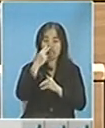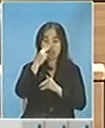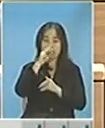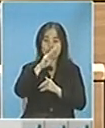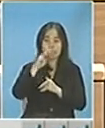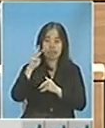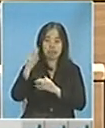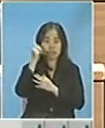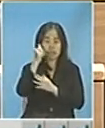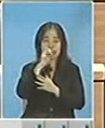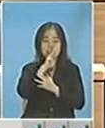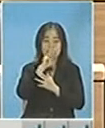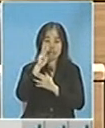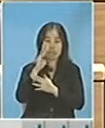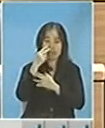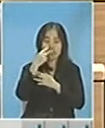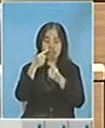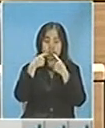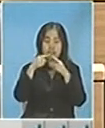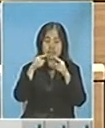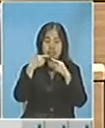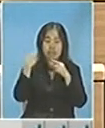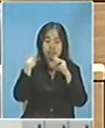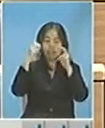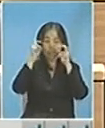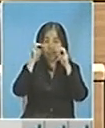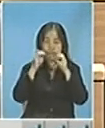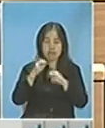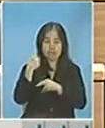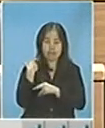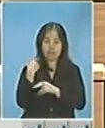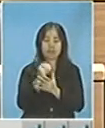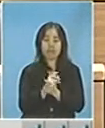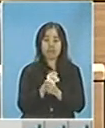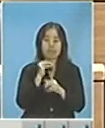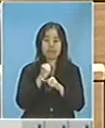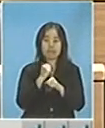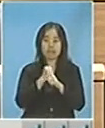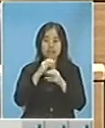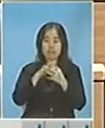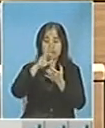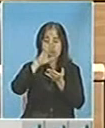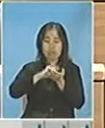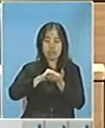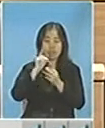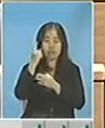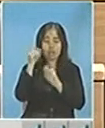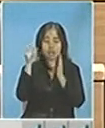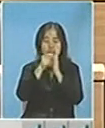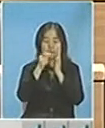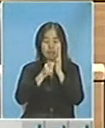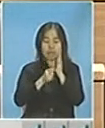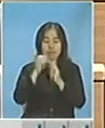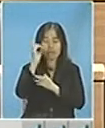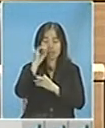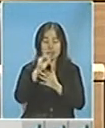ครับในเว็บไซต์ท่านก็ไม่ตอบโจทย์นะครับในหลายๆหัวข้อนะครับว่าไม่มีการบรรจุข้อมูลใหม่ๆเข้าไปนะครับการอบรม